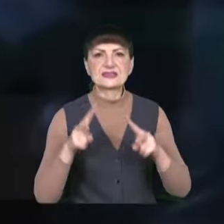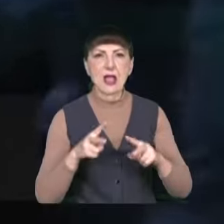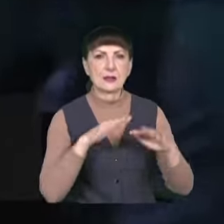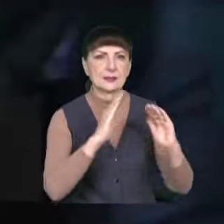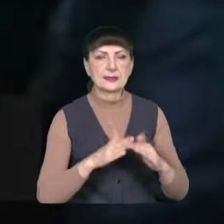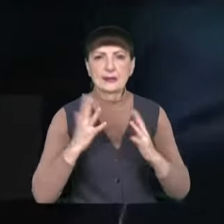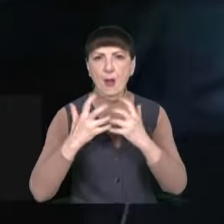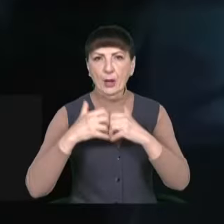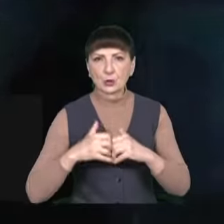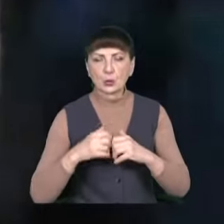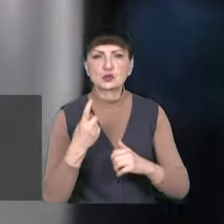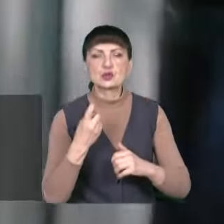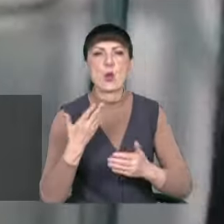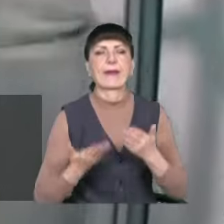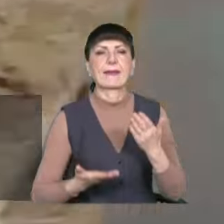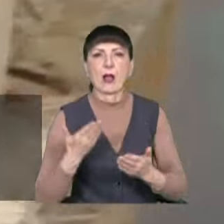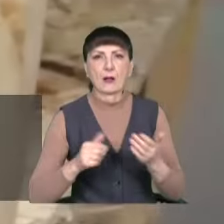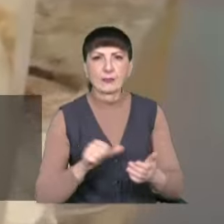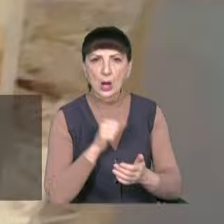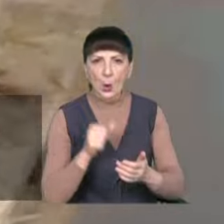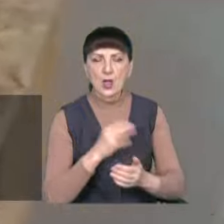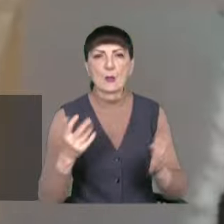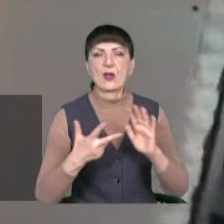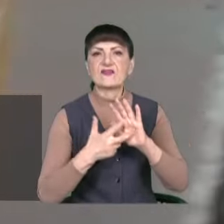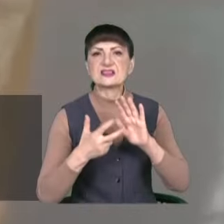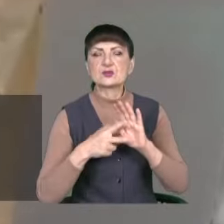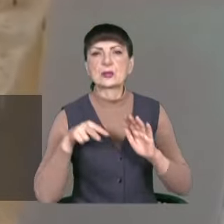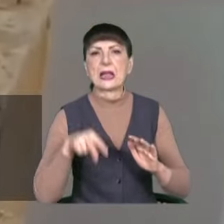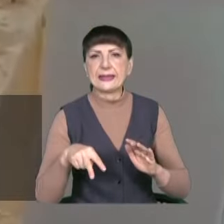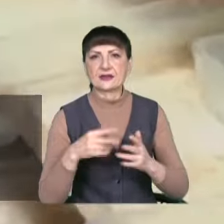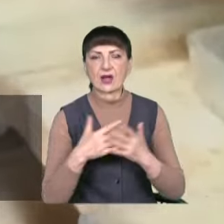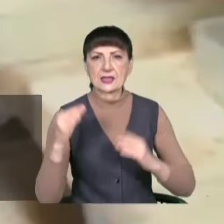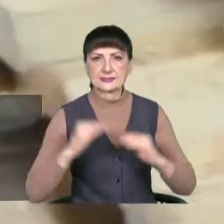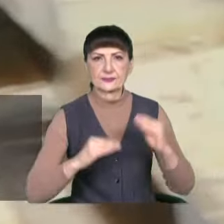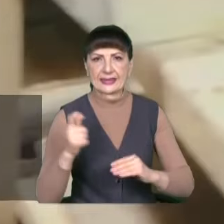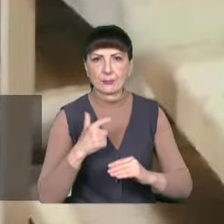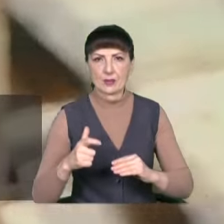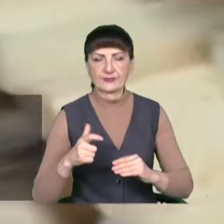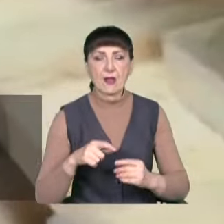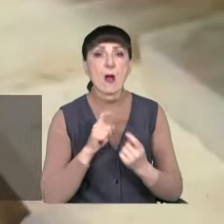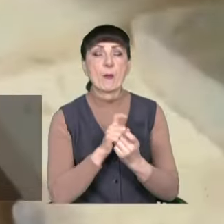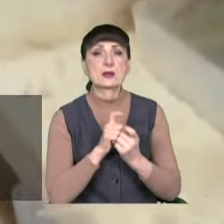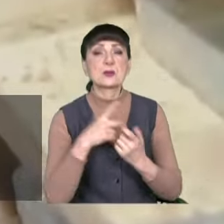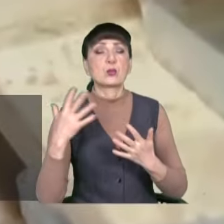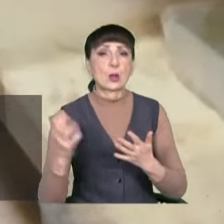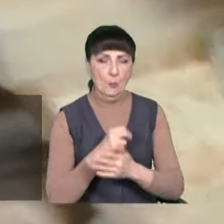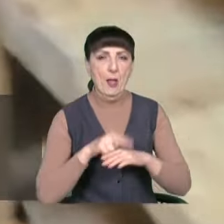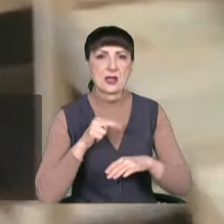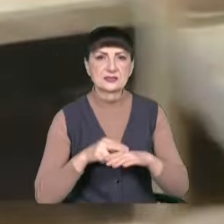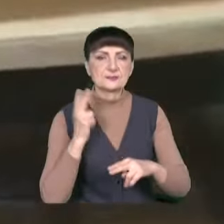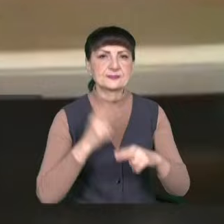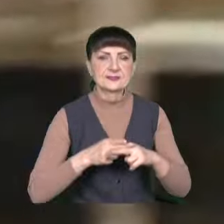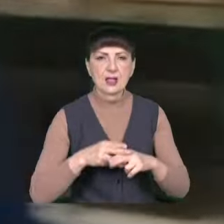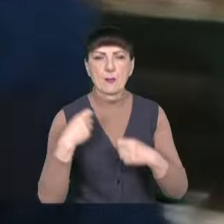100 килограммов синтетических наркотиков и более 800 литров прекурсоров. Борцам с наркопреступностью удалось пресечь